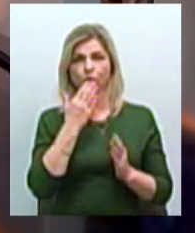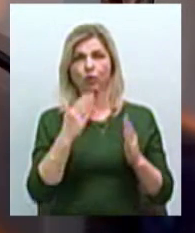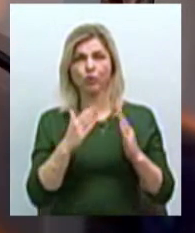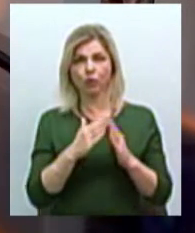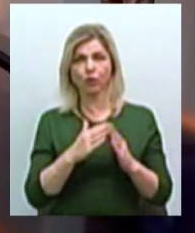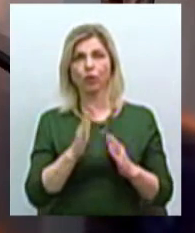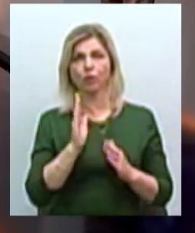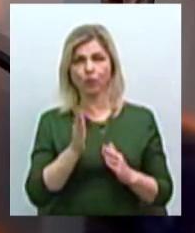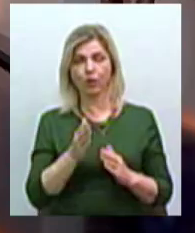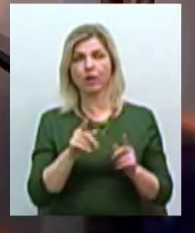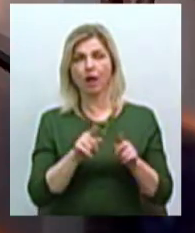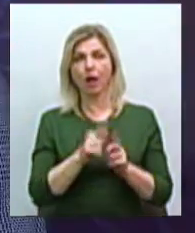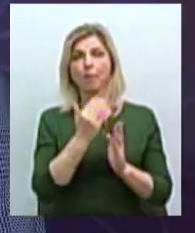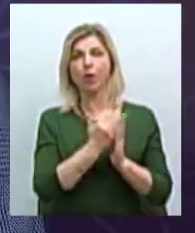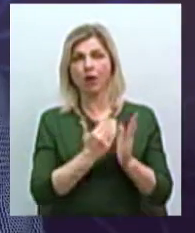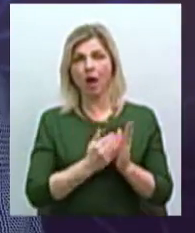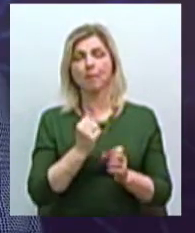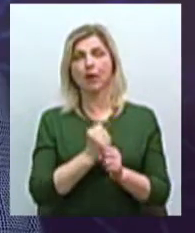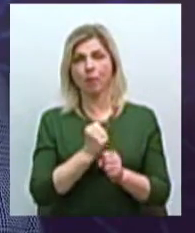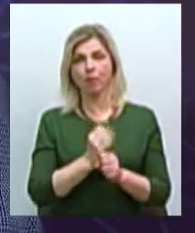программа «Теплый дом» работать в Очакове?